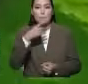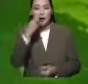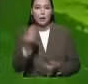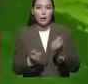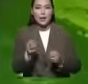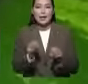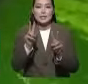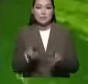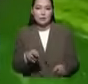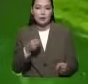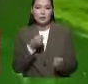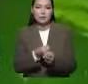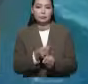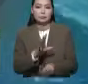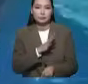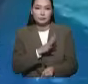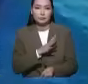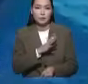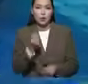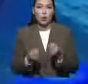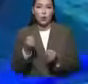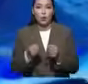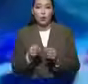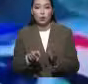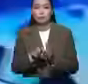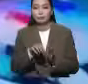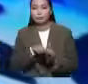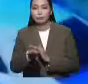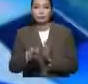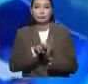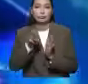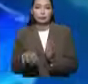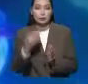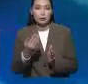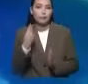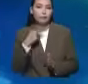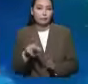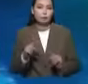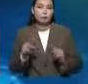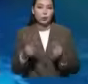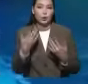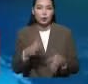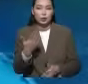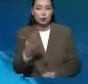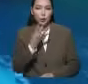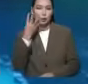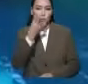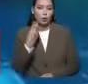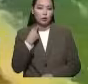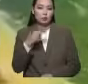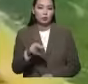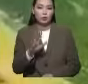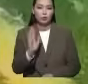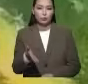көлігін көріп әдейі барып соққан. Көліктен шыға қашқан күдікті ұсталып уақытша қамауға алынды. Енді ол 4 жылға дейін бас